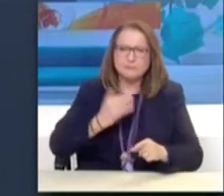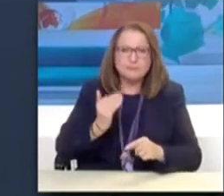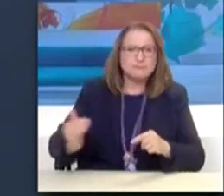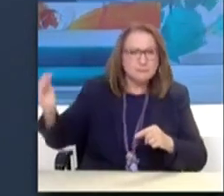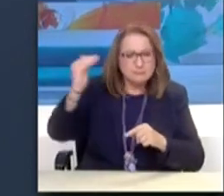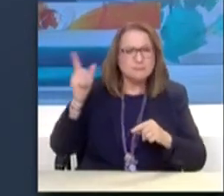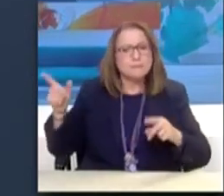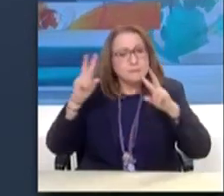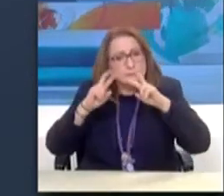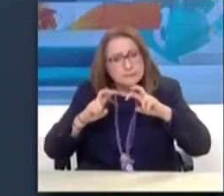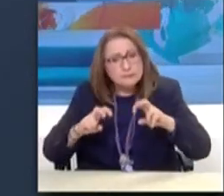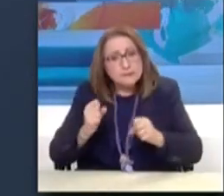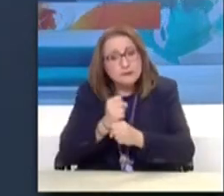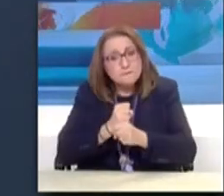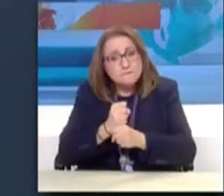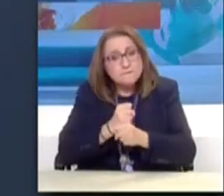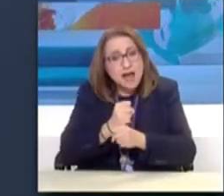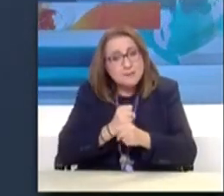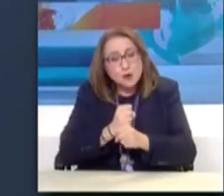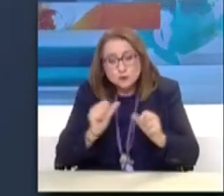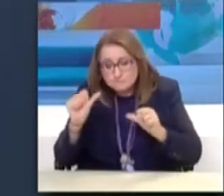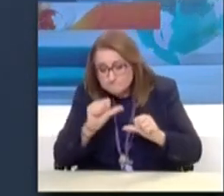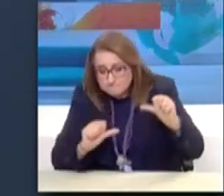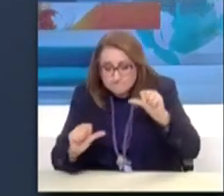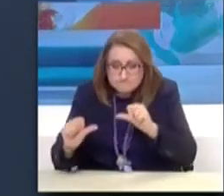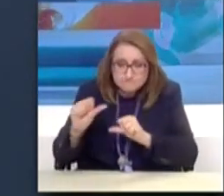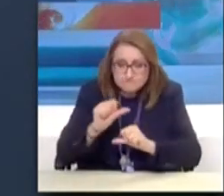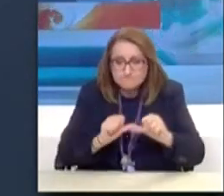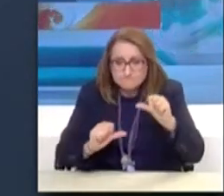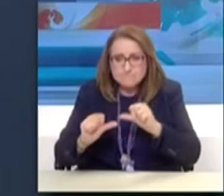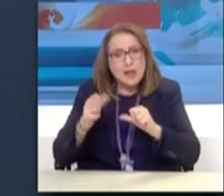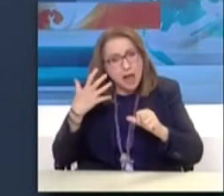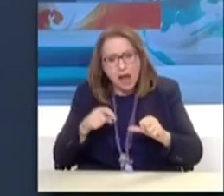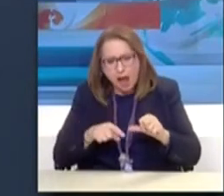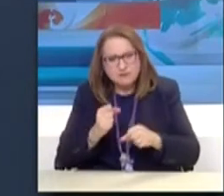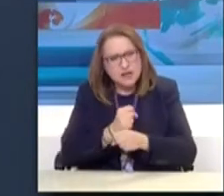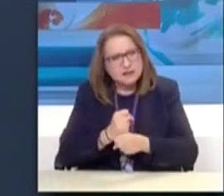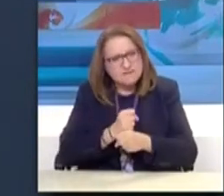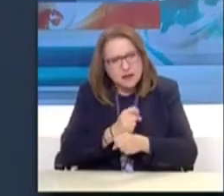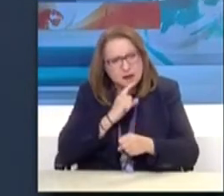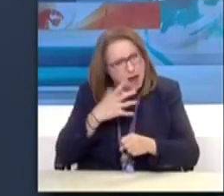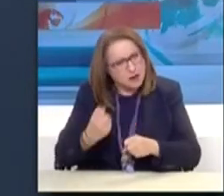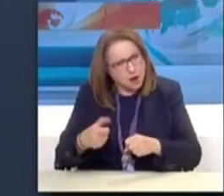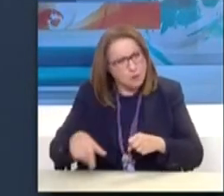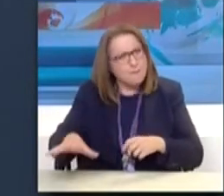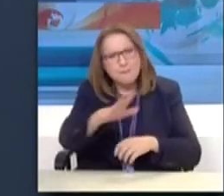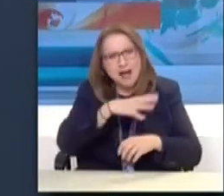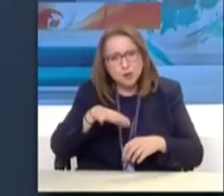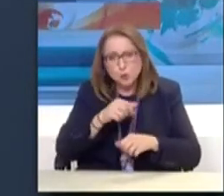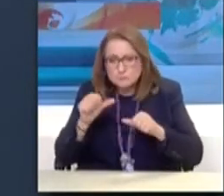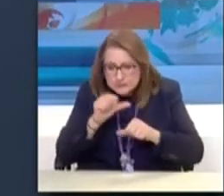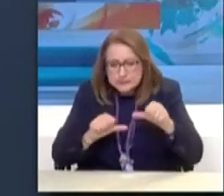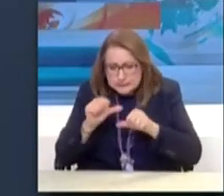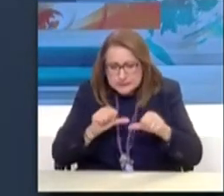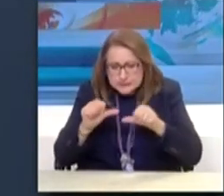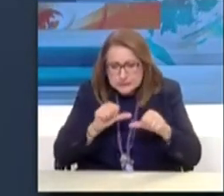φαρμάκων που ήδη χρησιμοποιείται σε όλα τα νοσοκομεία, τα ελληνικά νοσοκομεία. Χρήση των φαρμάκων σε 6 ημέρες